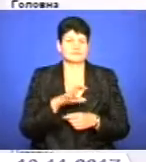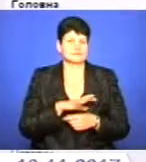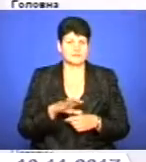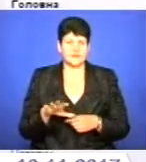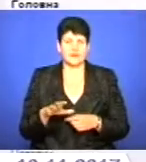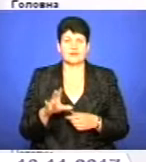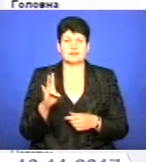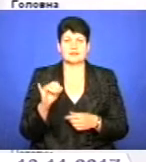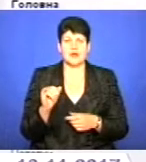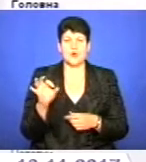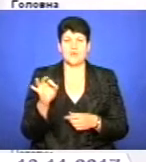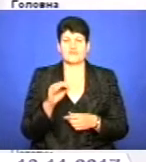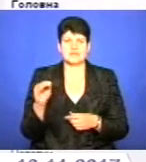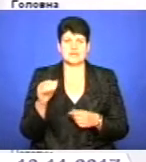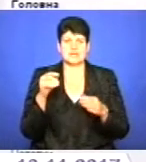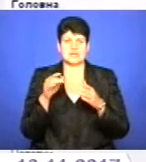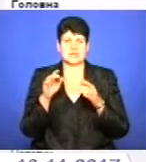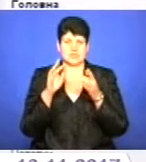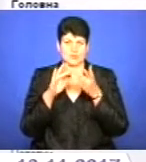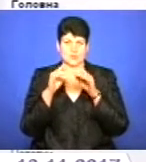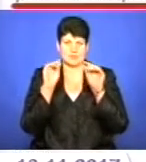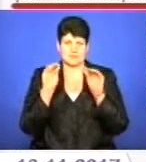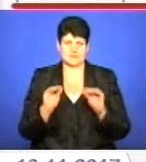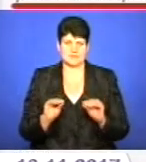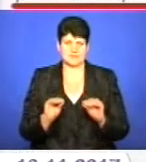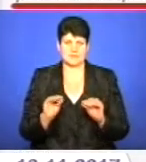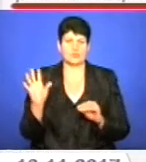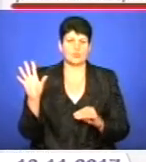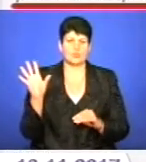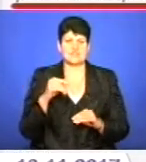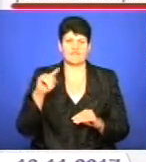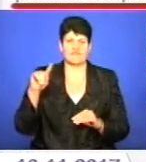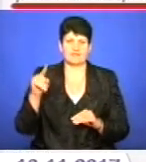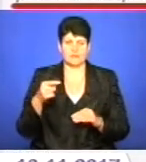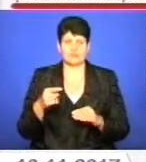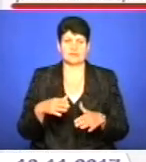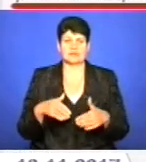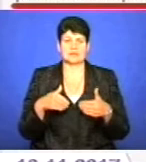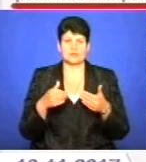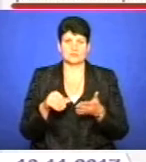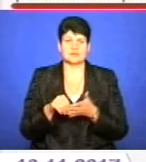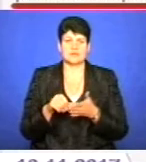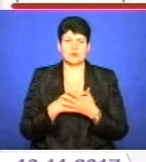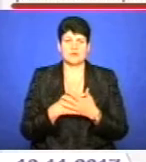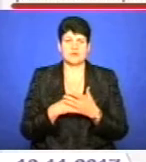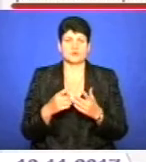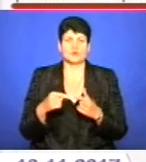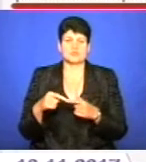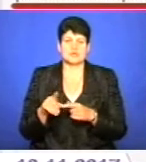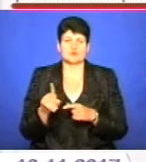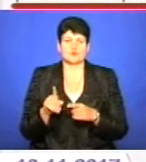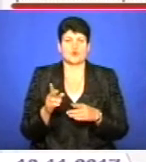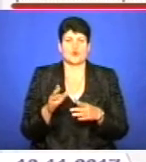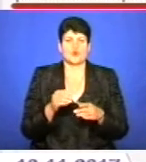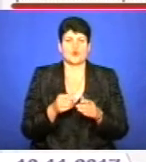на офіційній сторінці у Фейсбуці повідомляють, цитую, «Усі вимоги, які висувають представники громадських організацій щодо